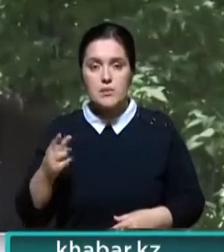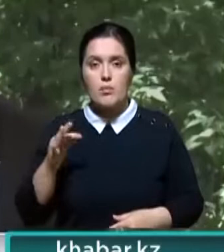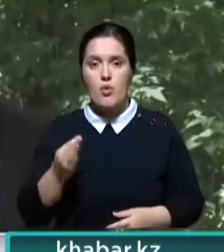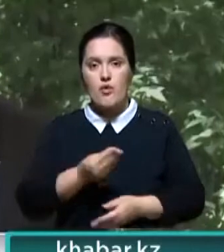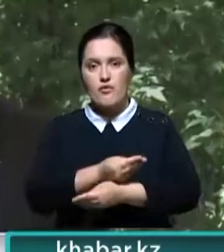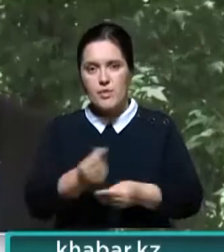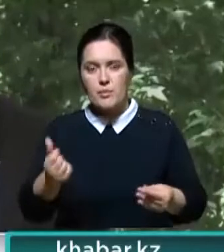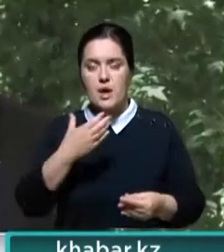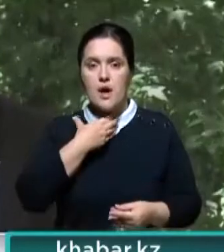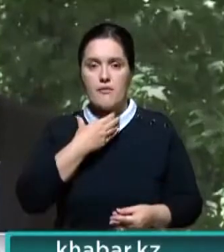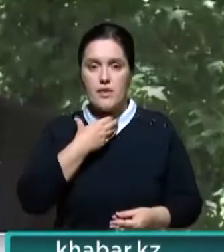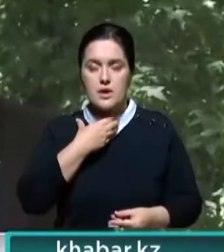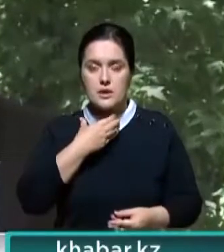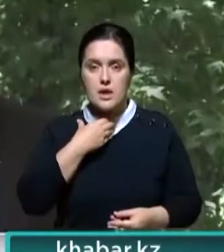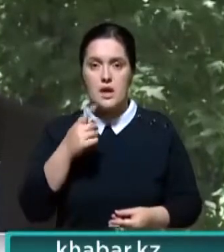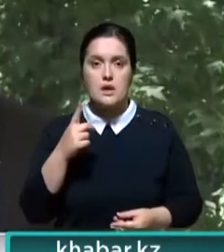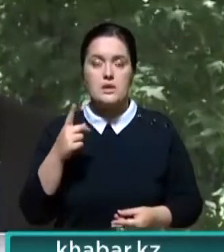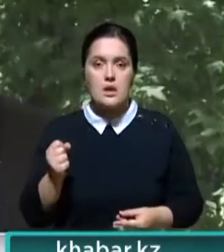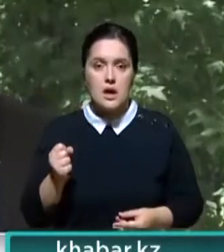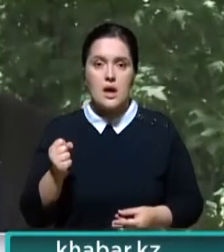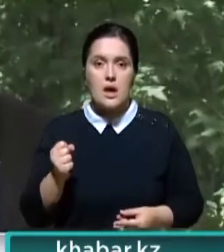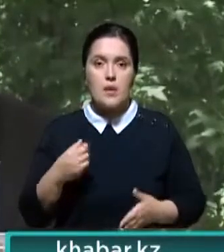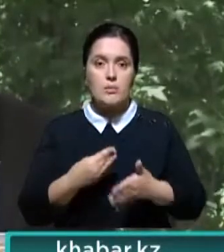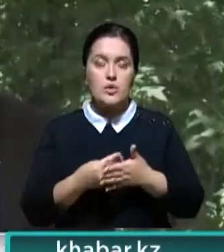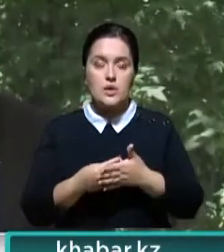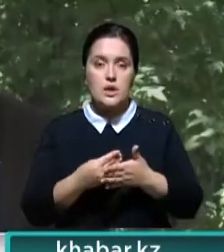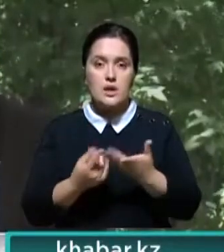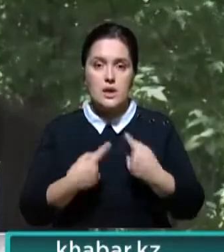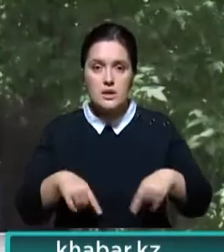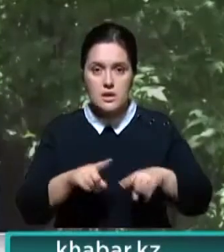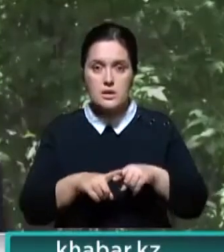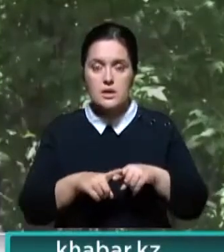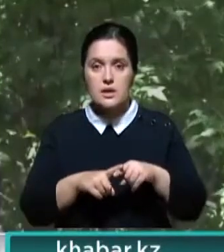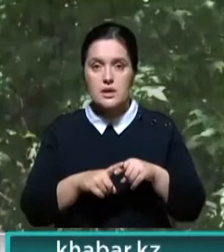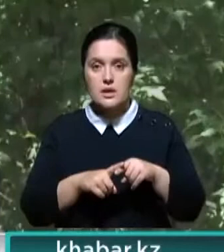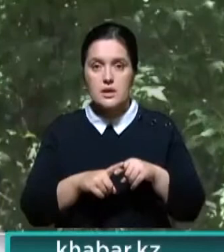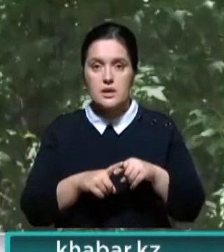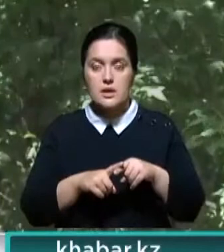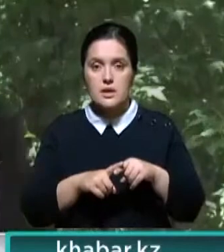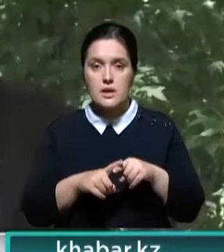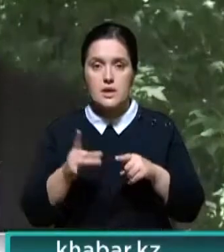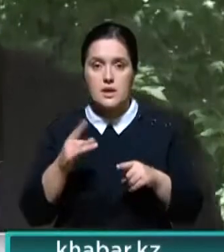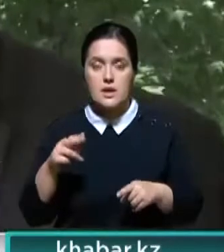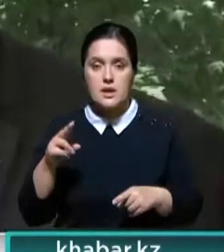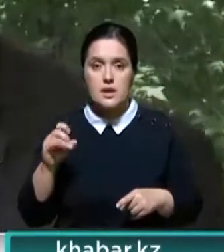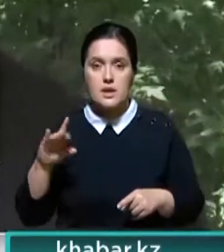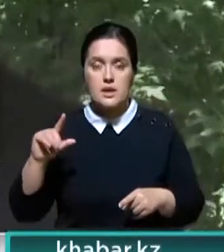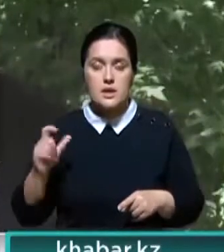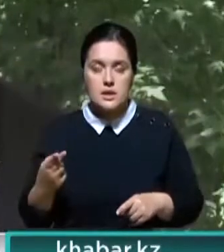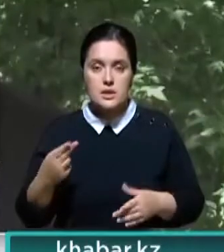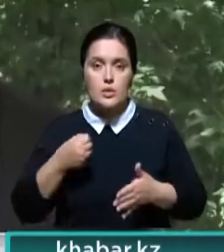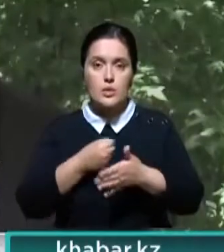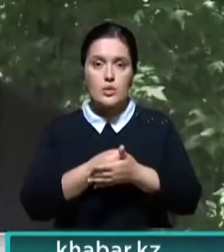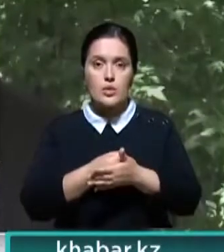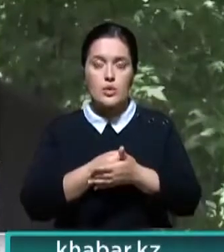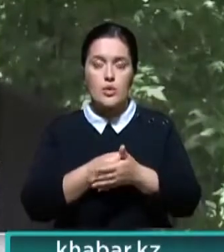выплате авансовых платежей за бюджетные организации, который является потребителем Риддер ТЭЦ до конца